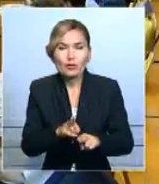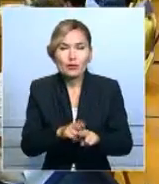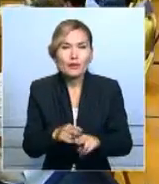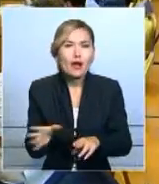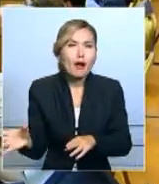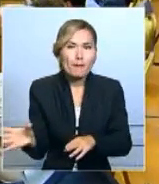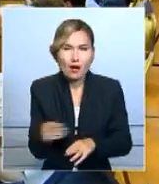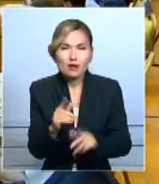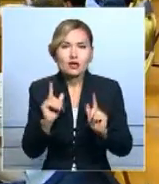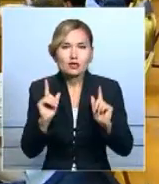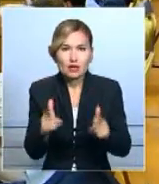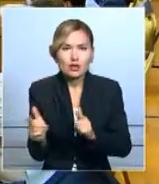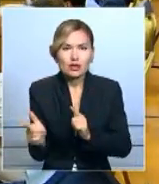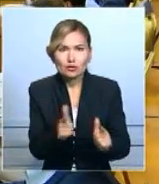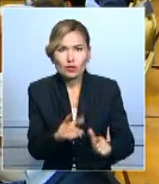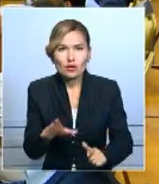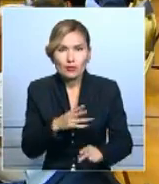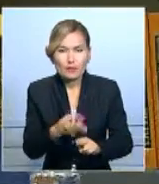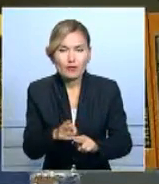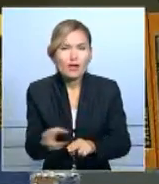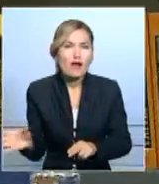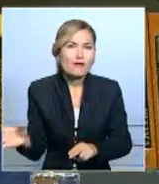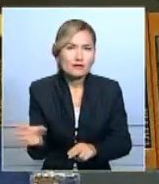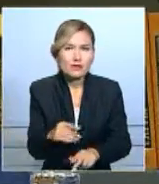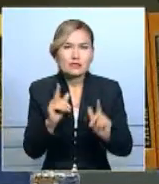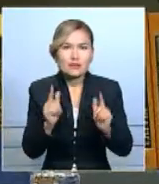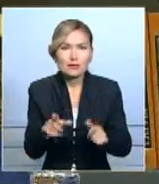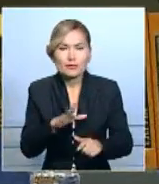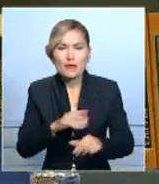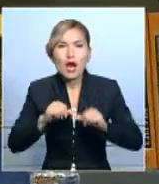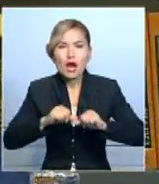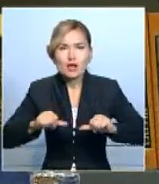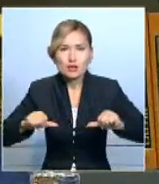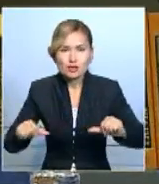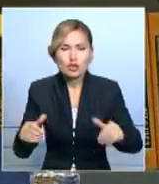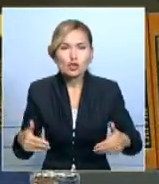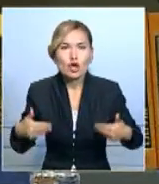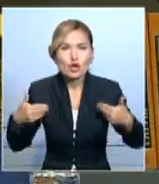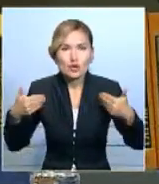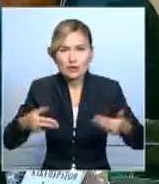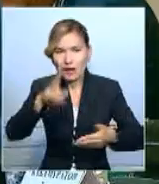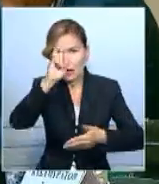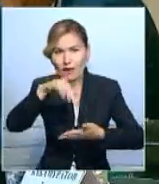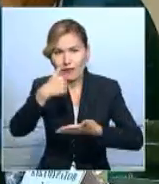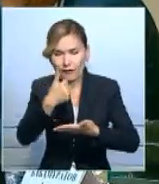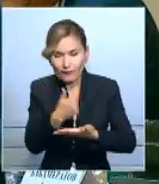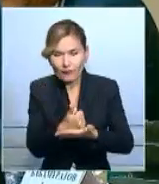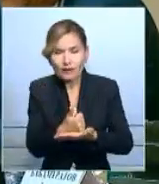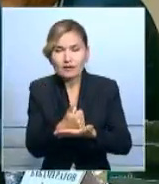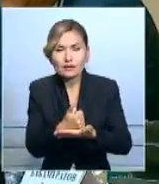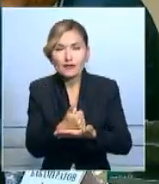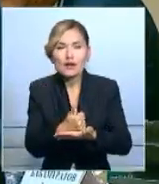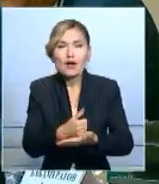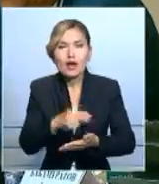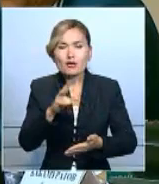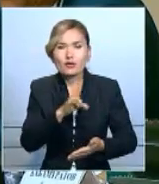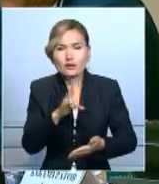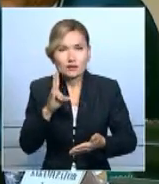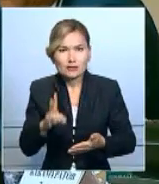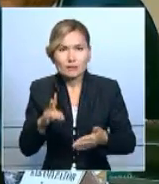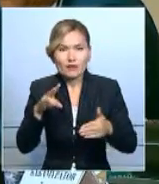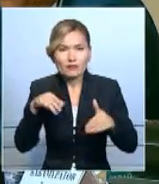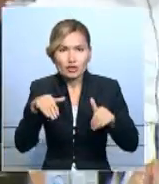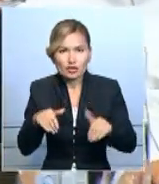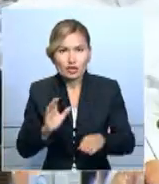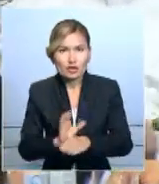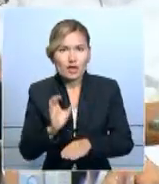мәселе дауысқа салынды. Қалыс қалған ешкім болмады. Осылайша комиссия ұсынысы елбасыға жолданады. Президент оң шешім қабылдаған